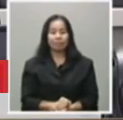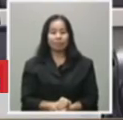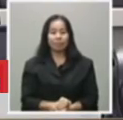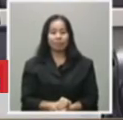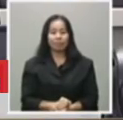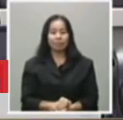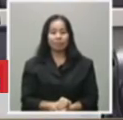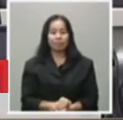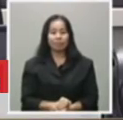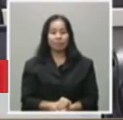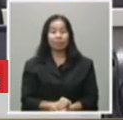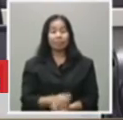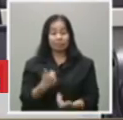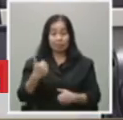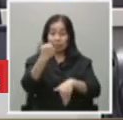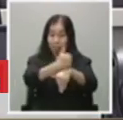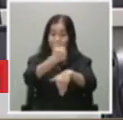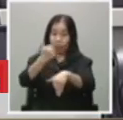นี่รัฐมนตรีนะครับ